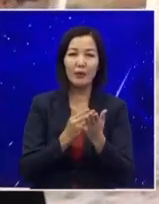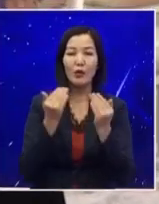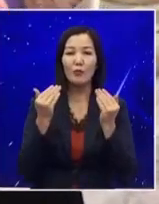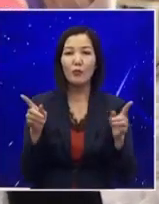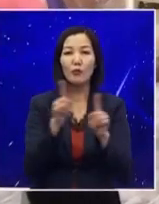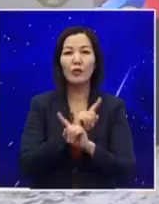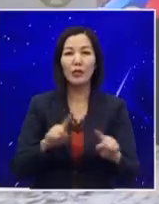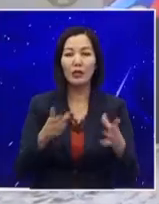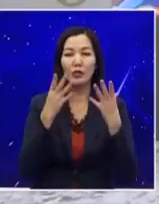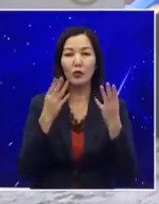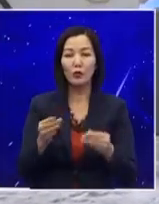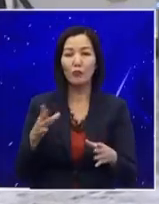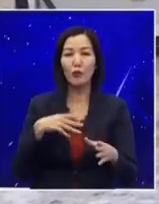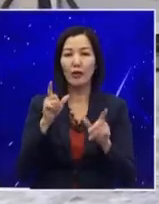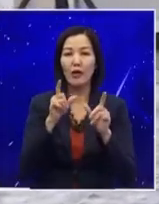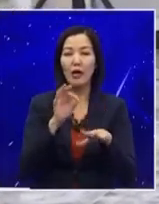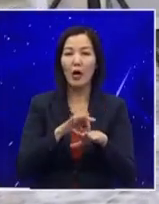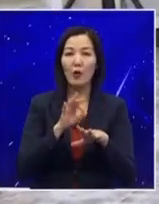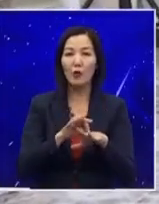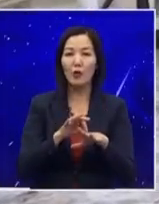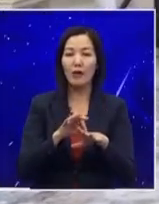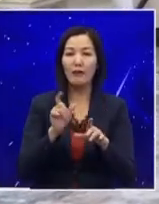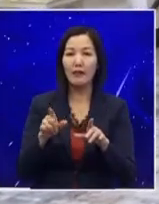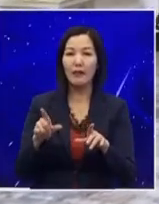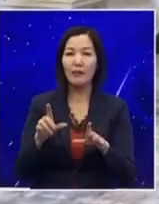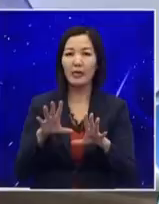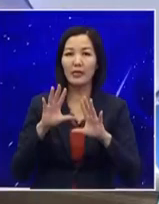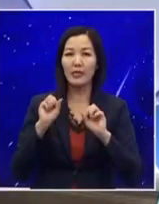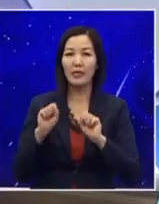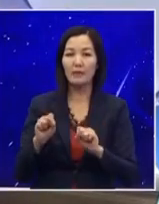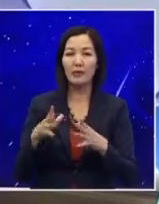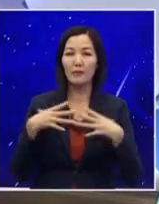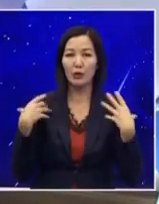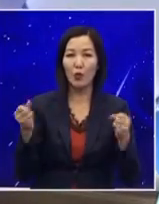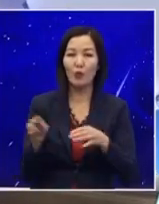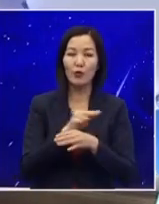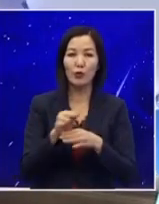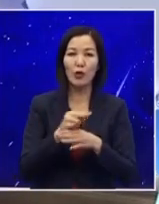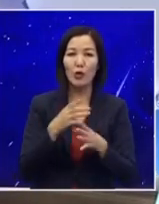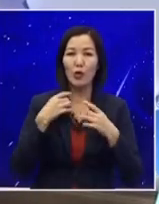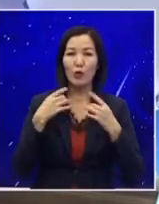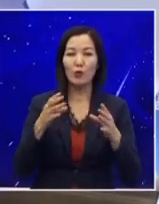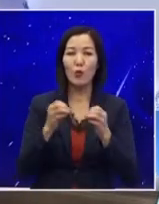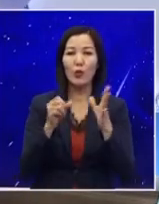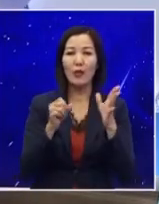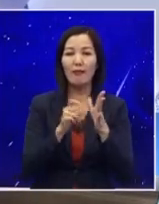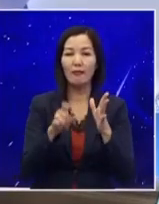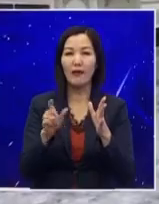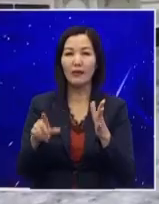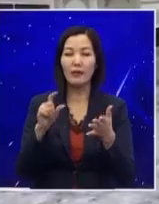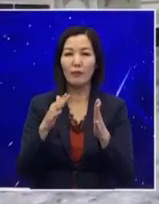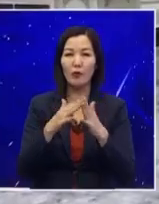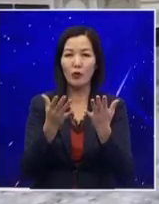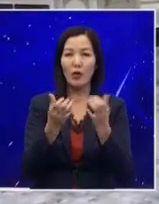тіптен ерекше. Адам жанының арашасы саналған аққалаттылар бүгін қоныс тойын тойлады. Салтанатты жиында 16-сы пәтер кілтін